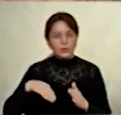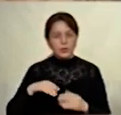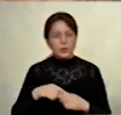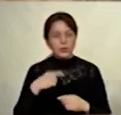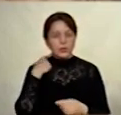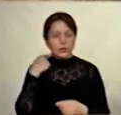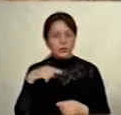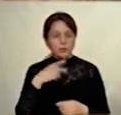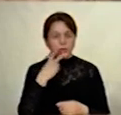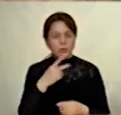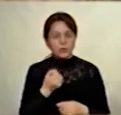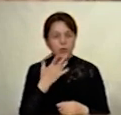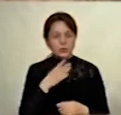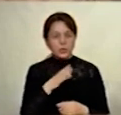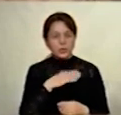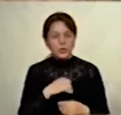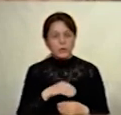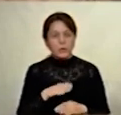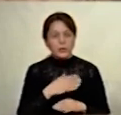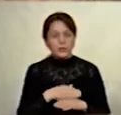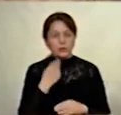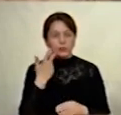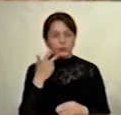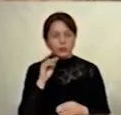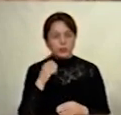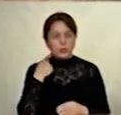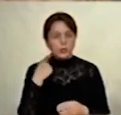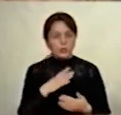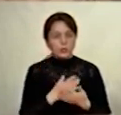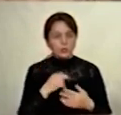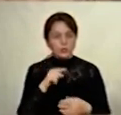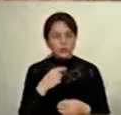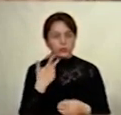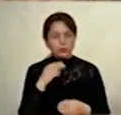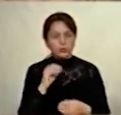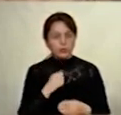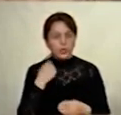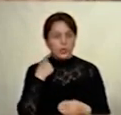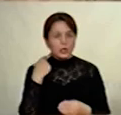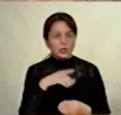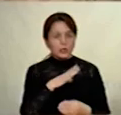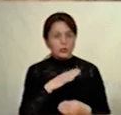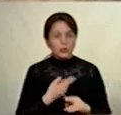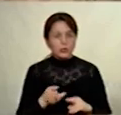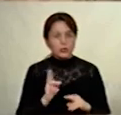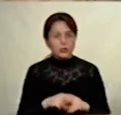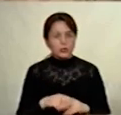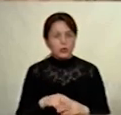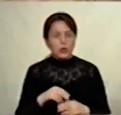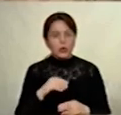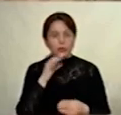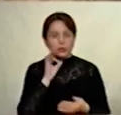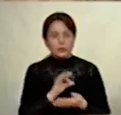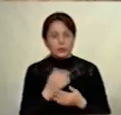e'tibor bering. Nechta ekan? Barakalla 3 ta raqam turibdi. Mana shu 3 ta raqam bo'lganligi uchun ko'paytmadan ham 3 ta